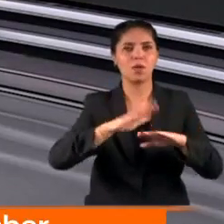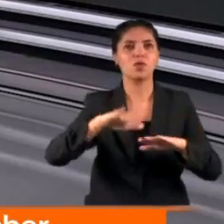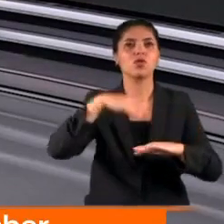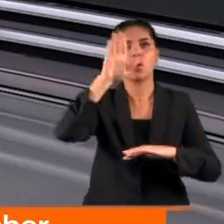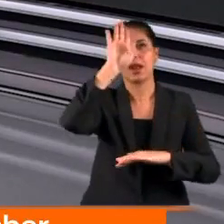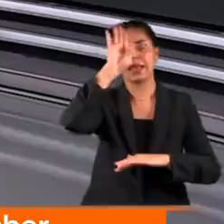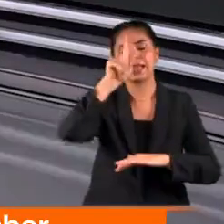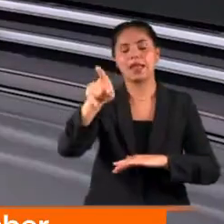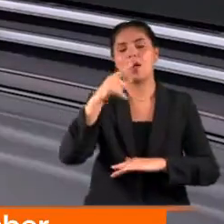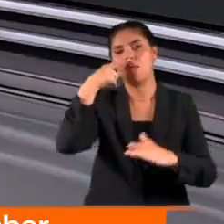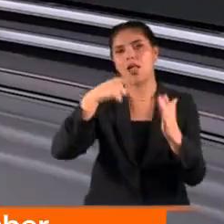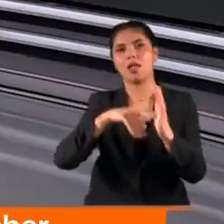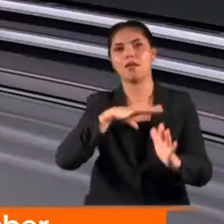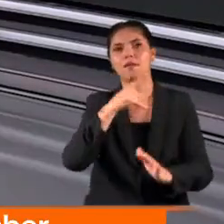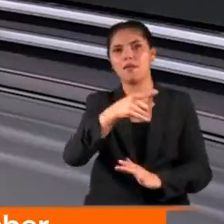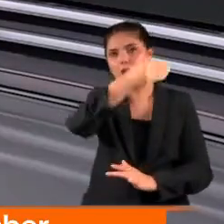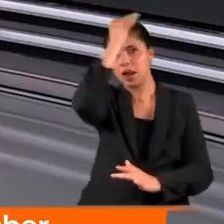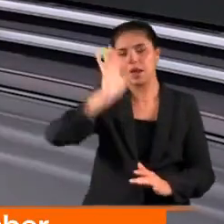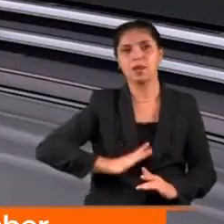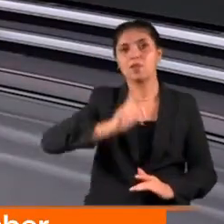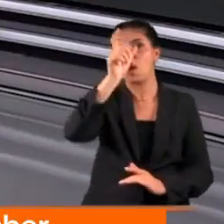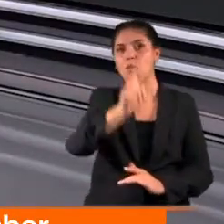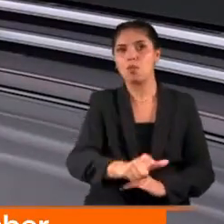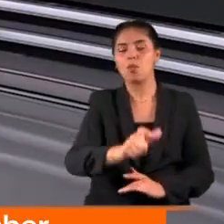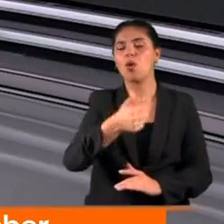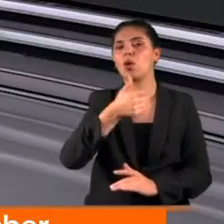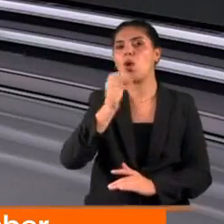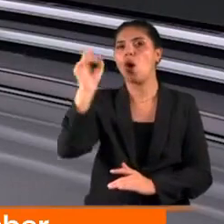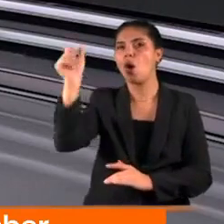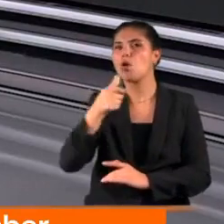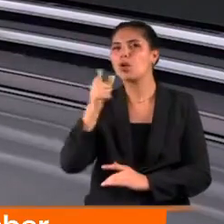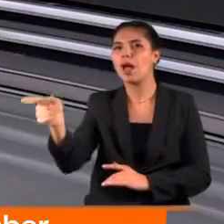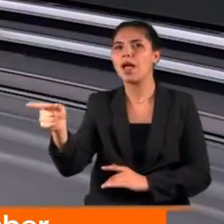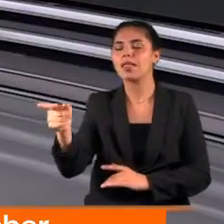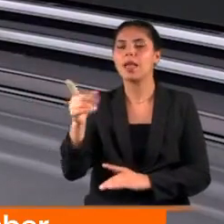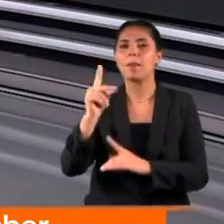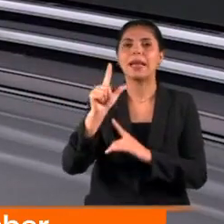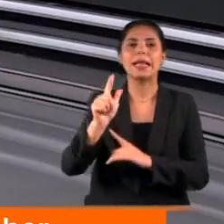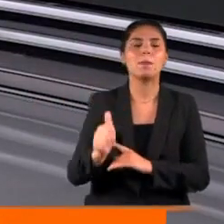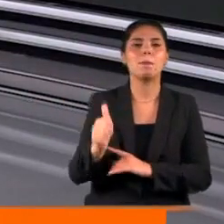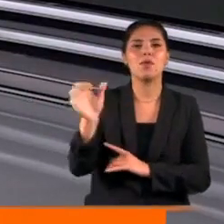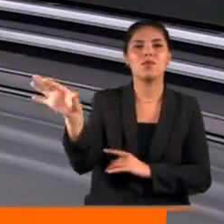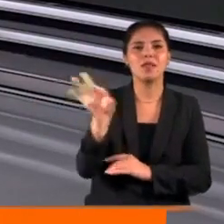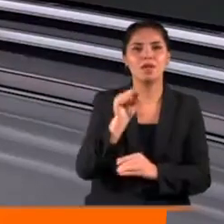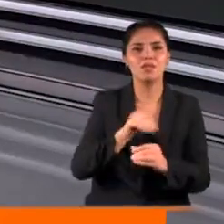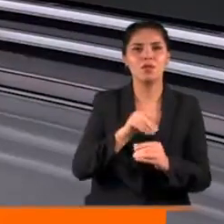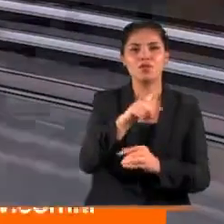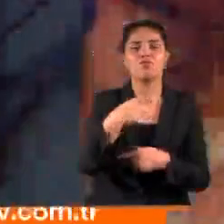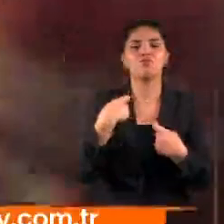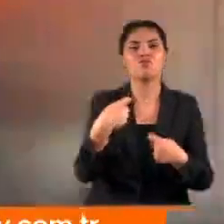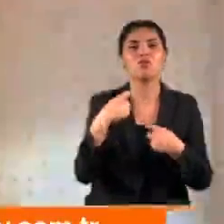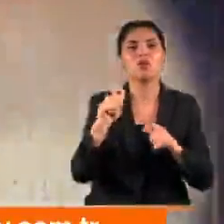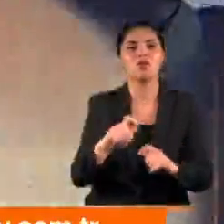mücadele veriyor. Öyle ki İmamoğlu'nun Özgür Çelik'i il başkanı seçtirmek için kesenin ağzını açtığı söyleniyor.